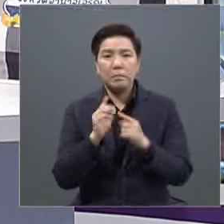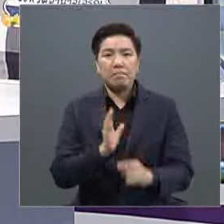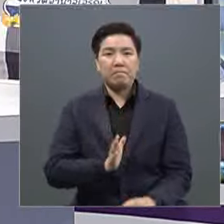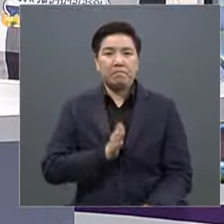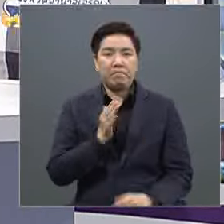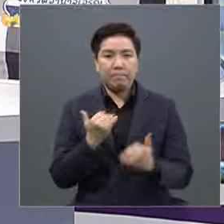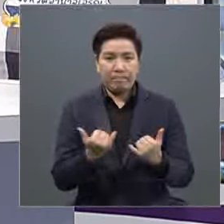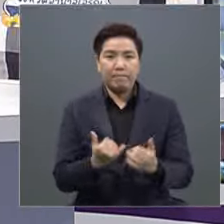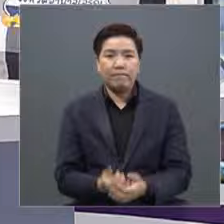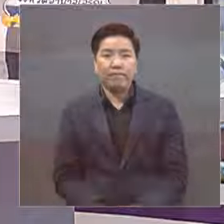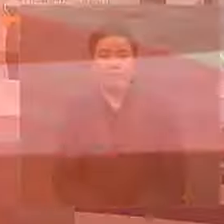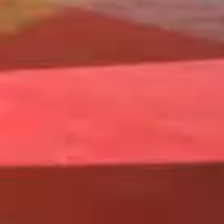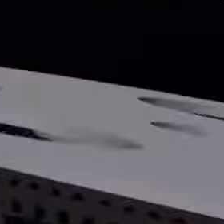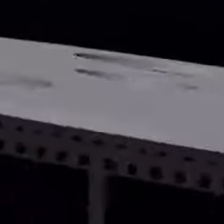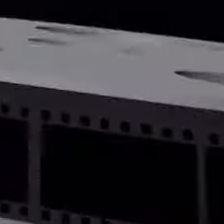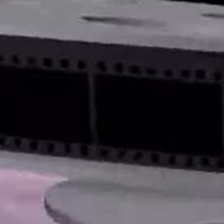ค่ะ